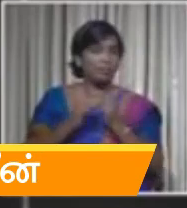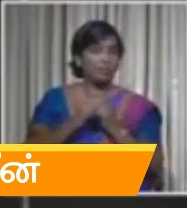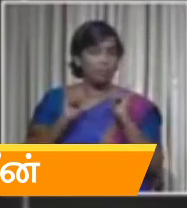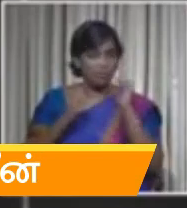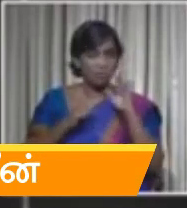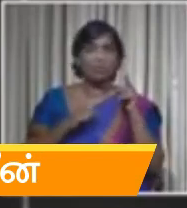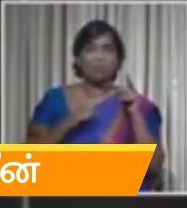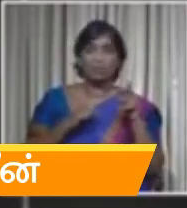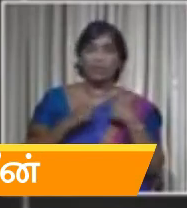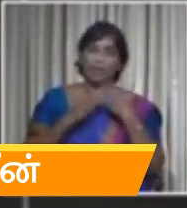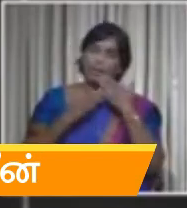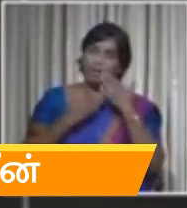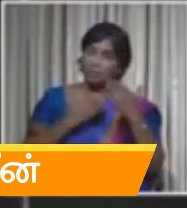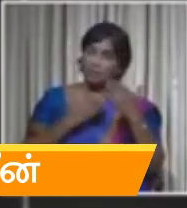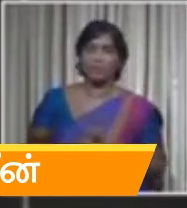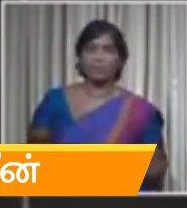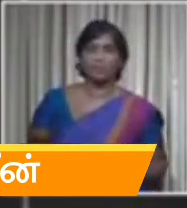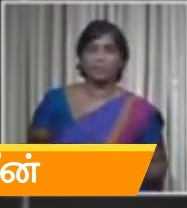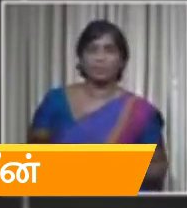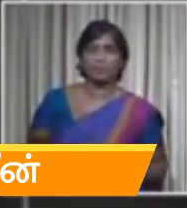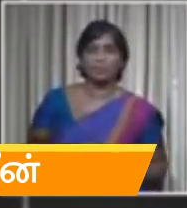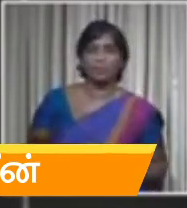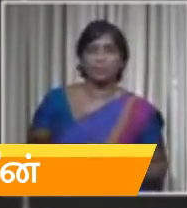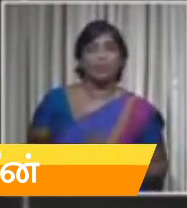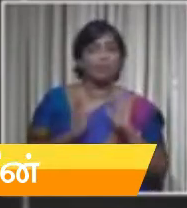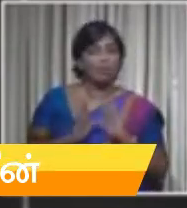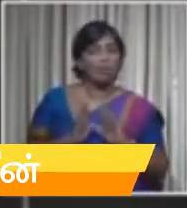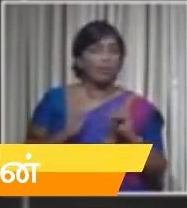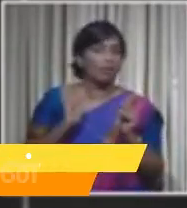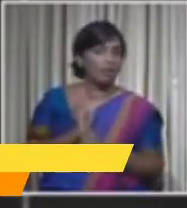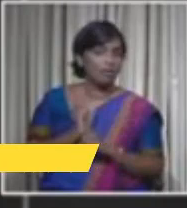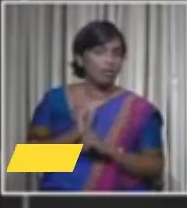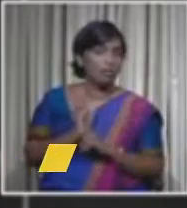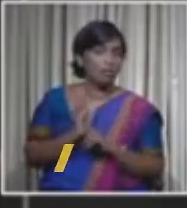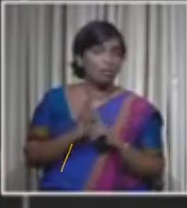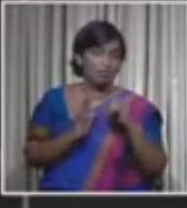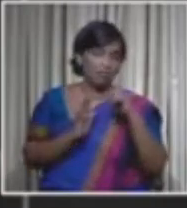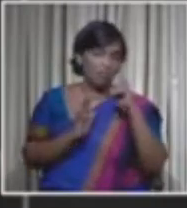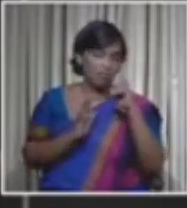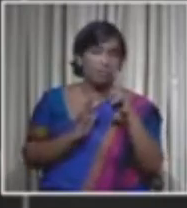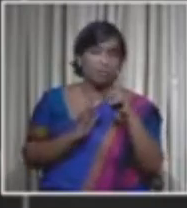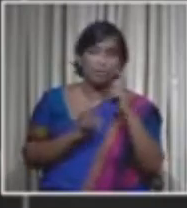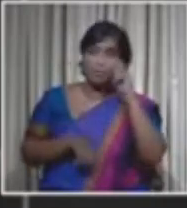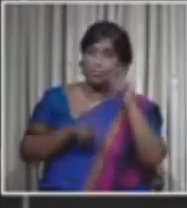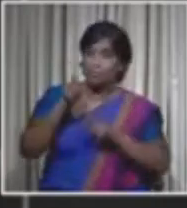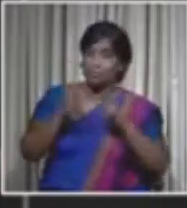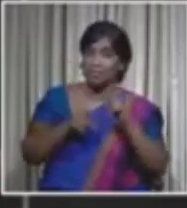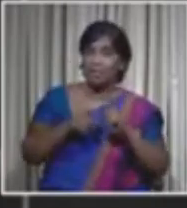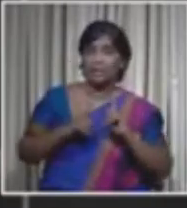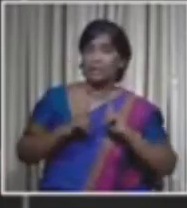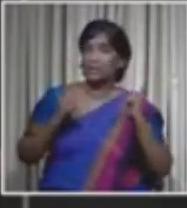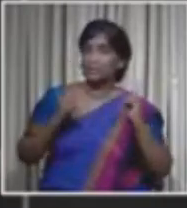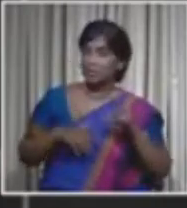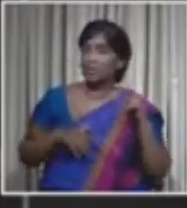பாலத்தை போடுவதாக இருந்தால் 100,000 மக்கள் வாழுகின்ற அங்கே 27,000 குடும்பங்களையும் இங்காலே 3,000 குடும்பங்களையும் இணைக்கின்ற ரெண்டு பகுதியிலும்